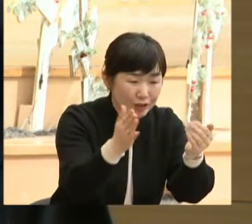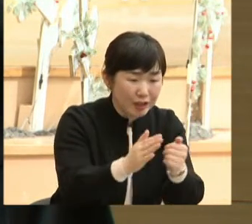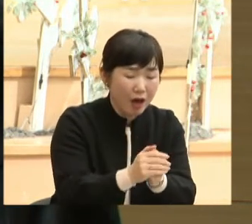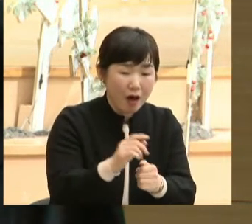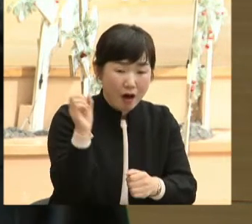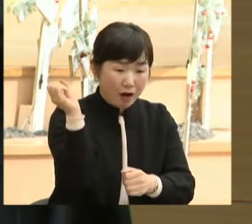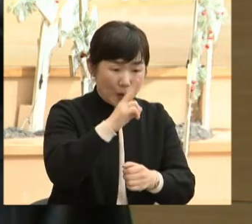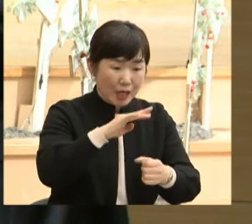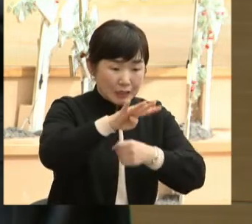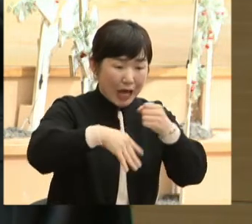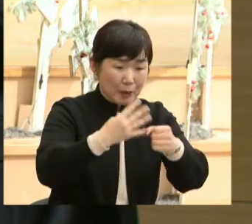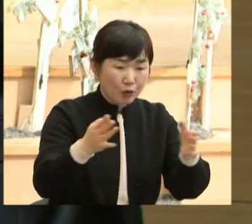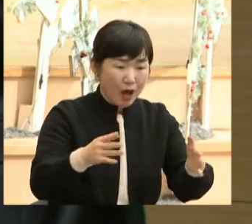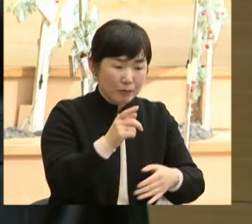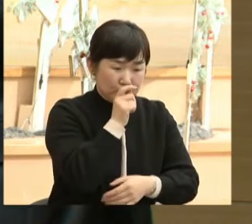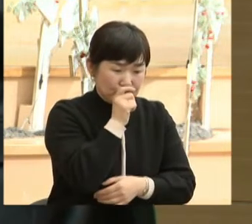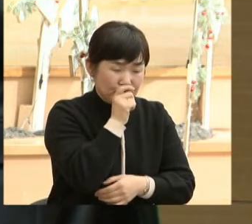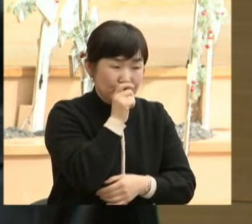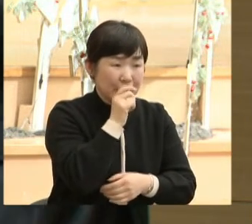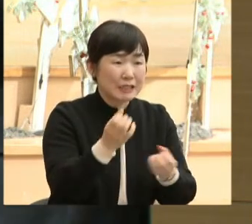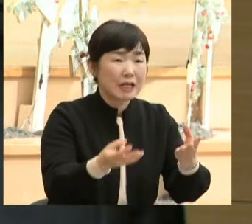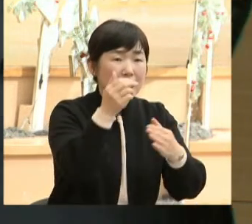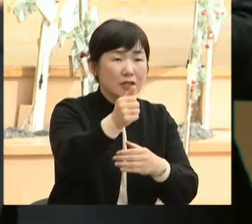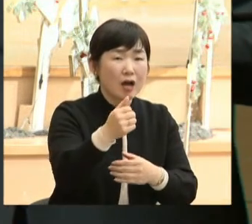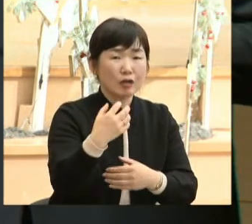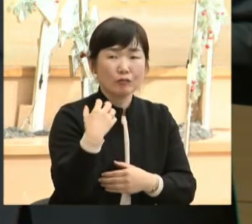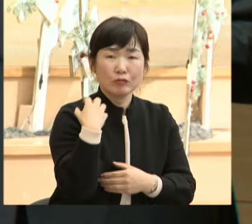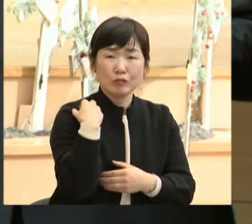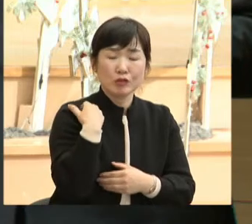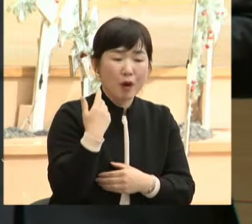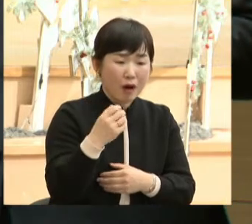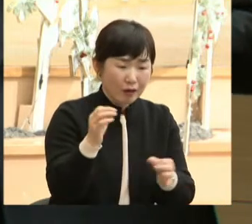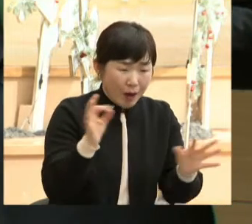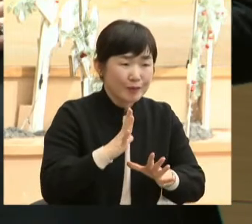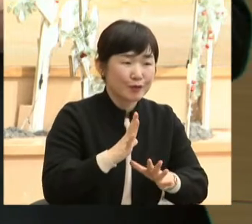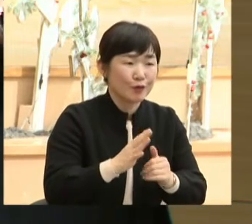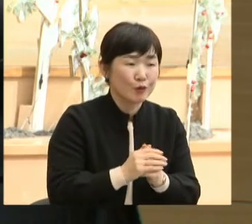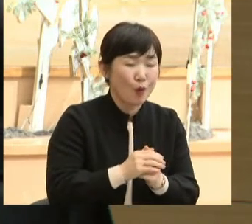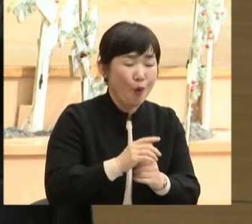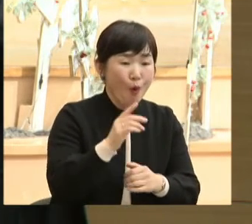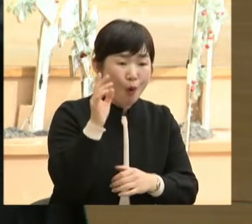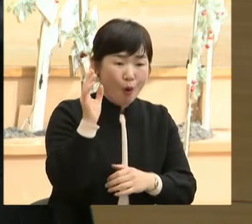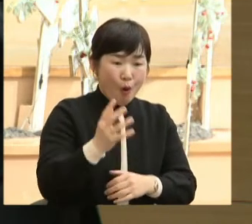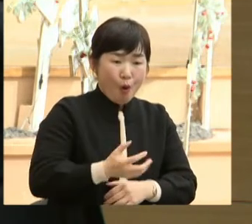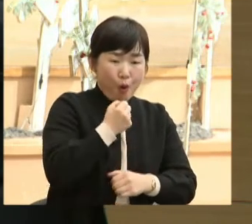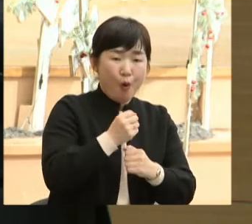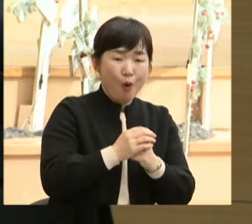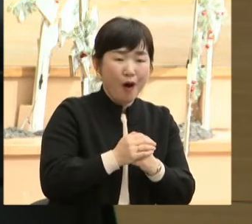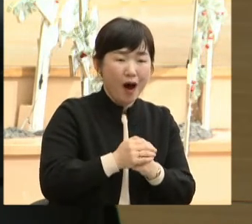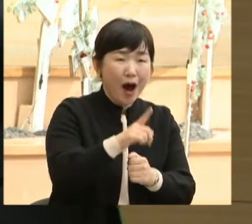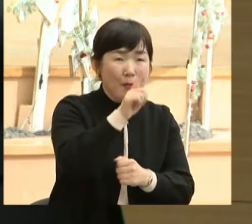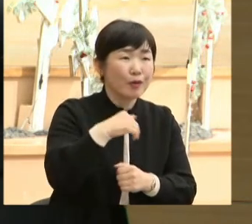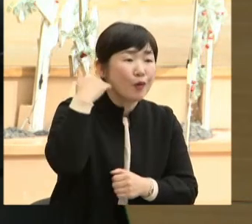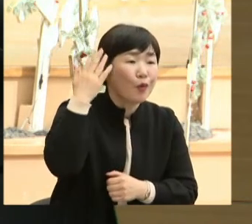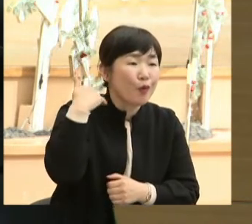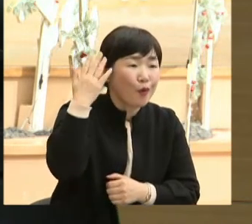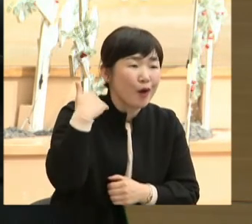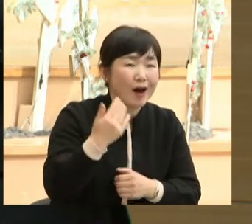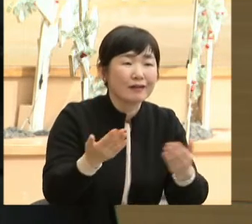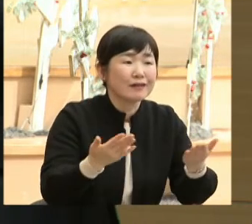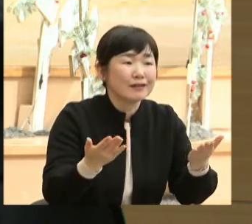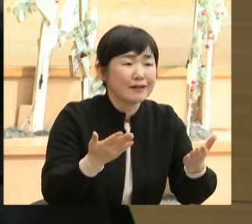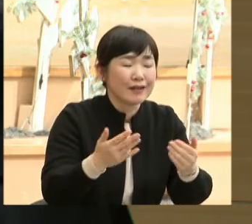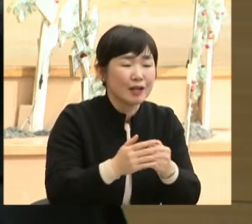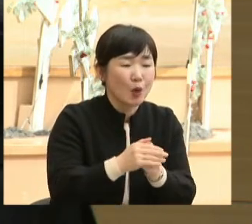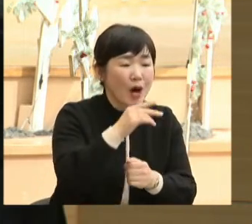그런 일이 없었다니까요 그러니까 제사장이라 할지라도 깜짝 놀라는 거지 이게 이게 들어 보지도 못하고 벌어지니까 그것도